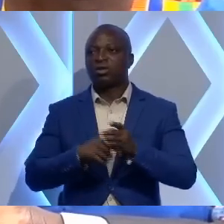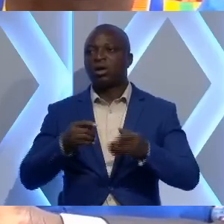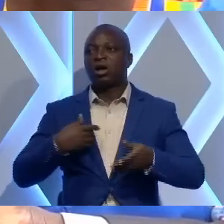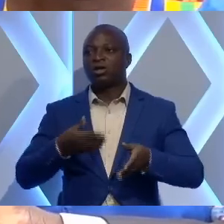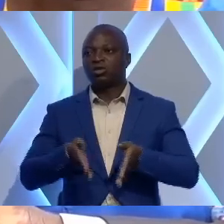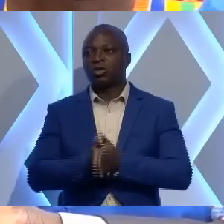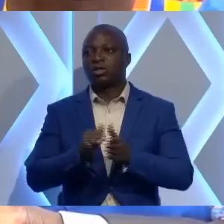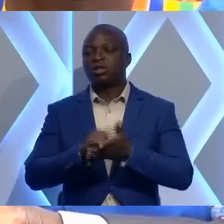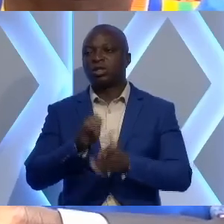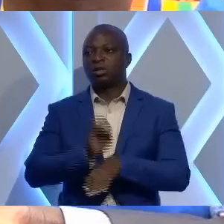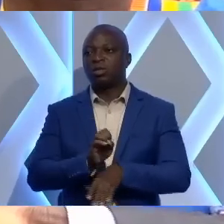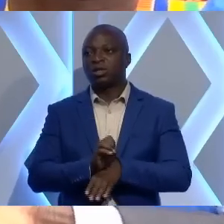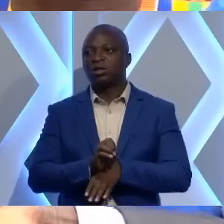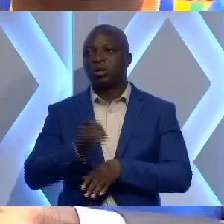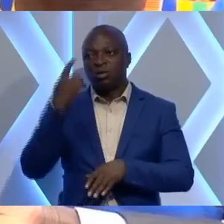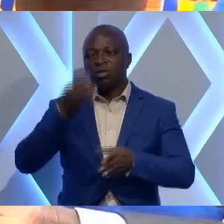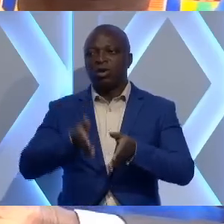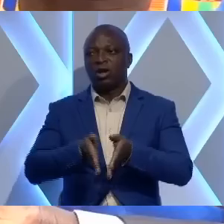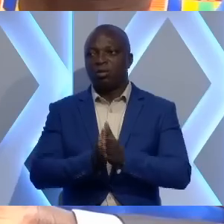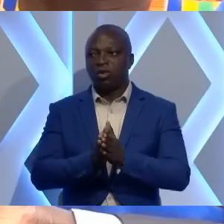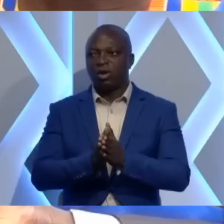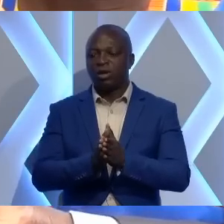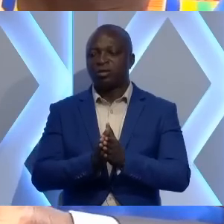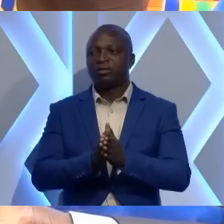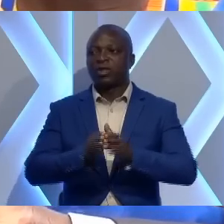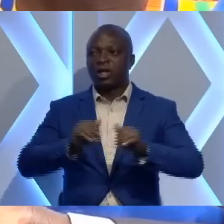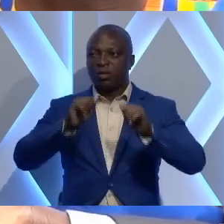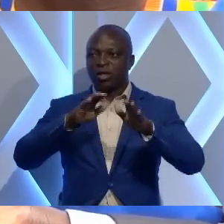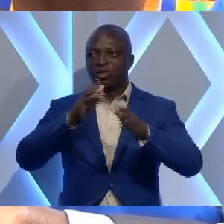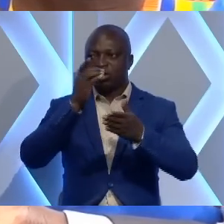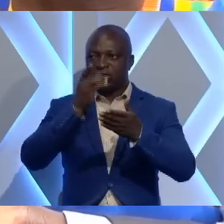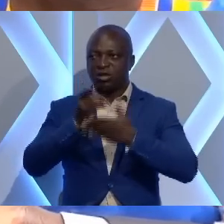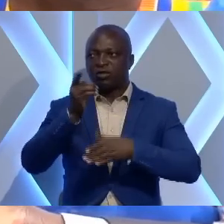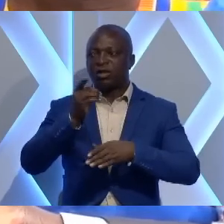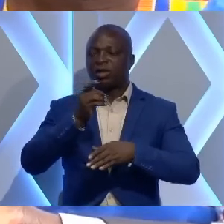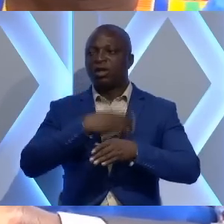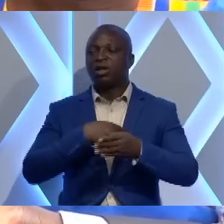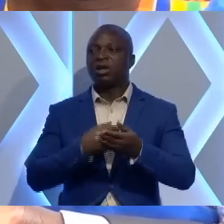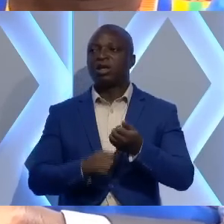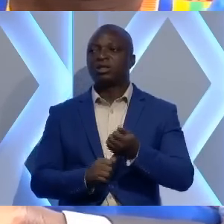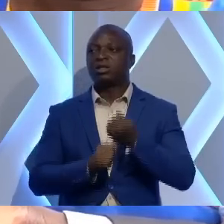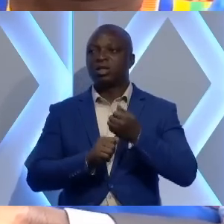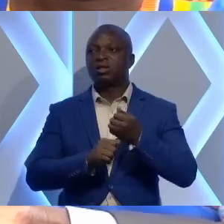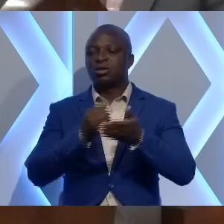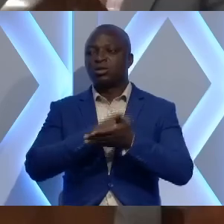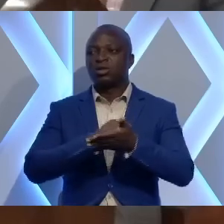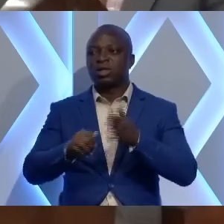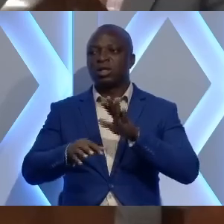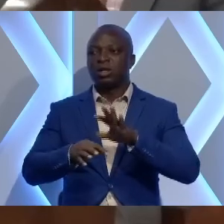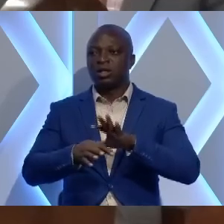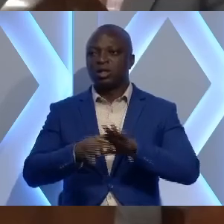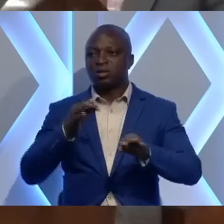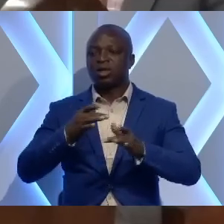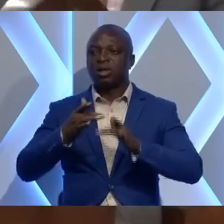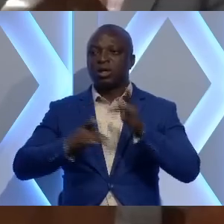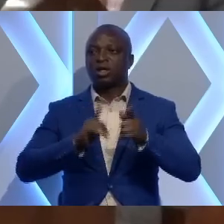sollicité cette messe pour implorer la bénédiction divine et l'assistance du Saint-Esprit. Grâce